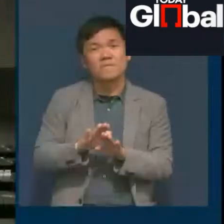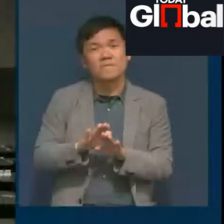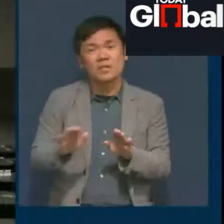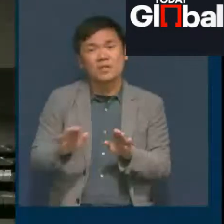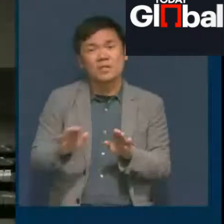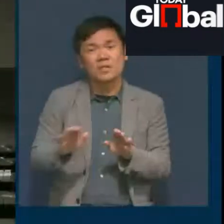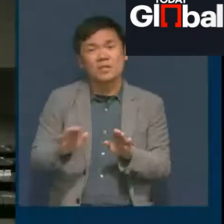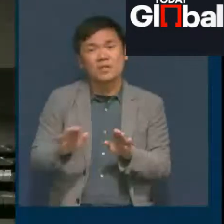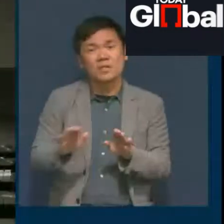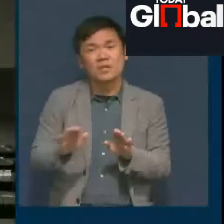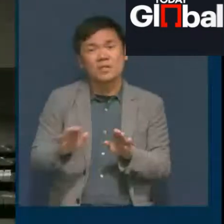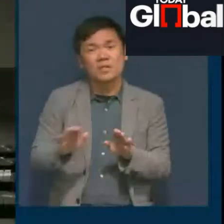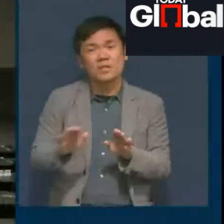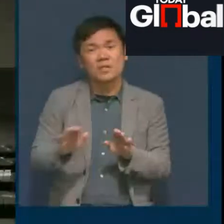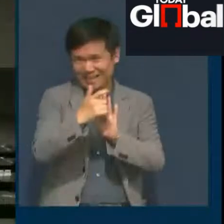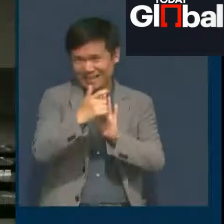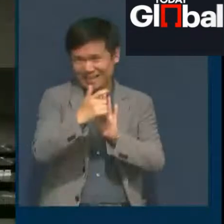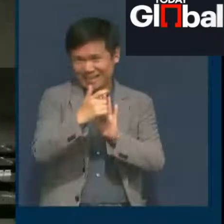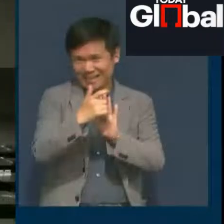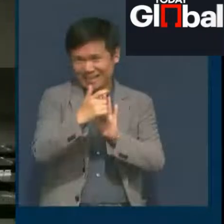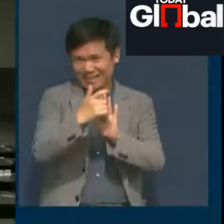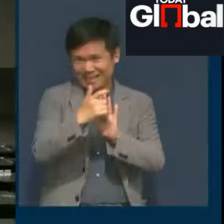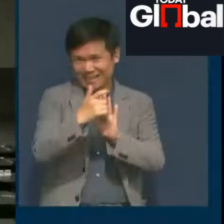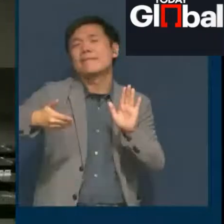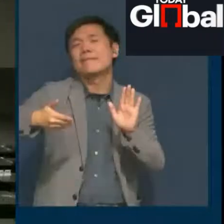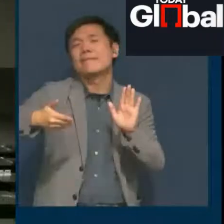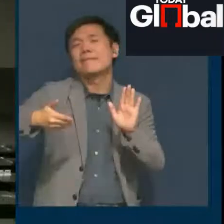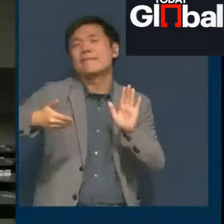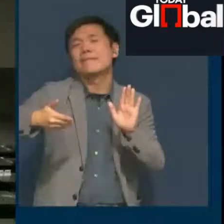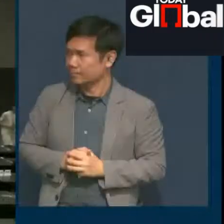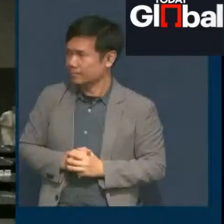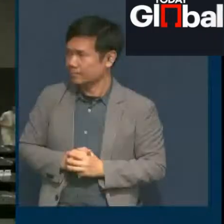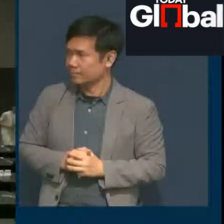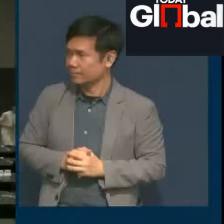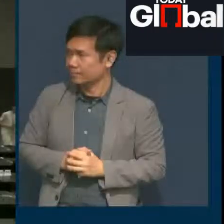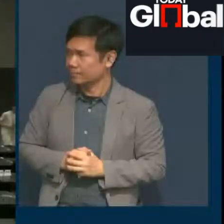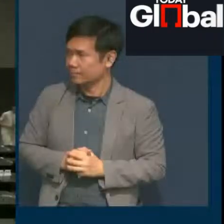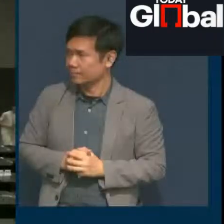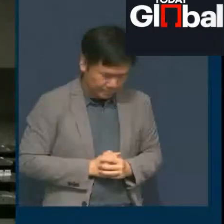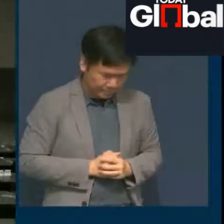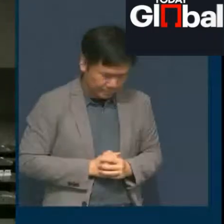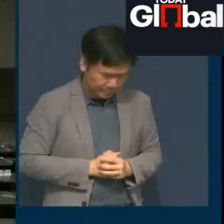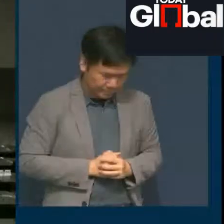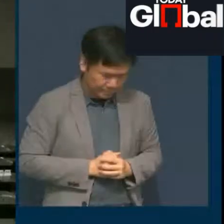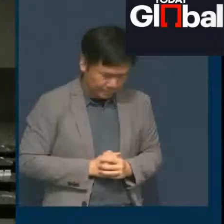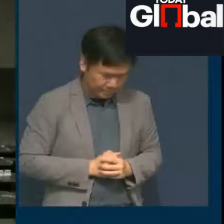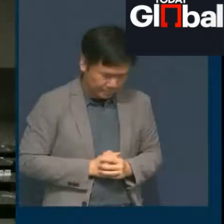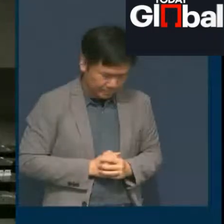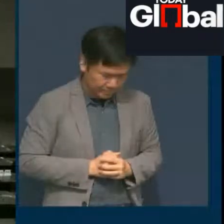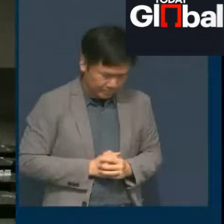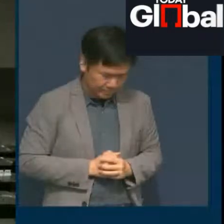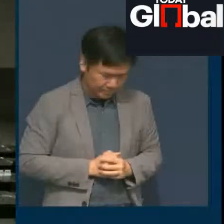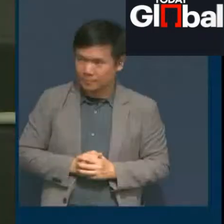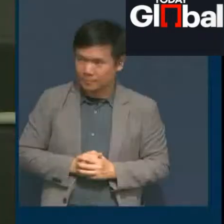later, if you allow me, Madam Chair. أرجو من أعضاء الوفد إجابة على. Thank